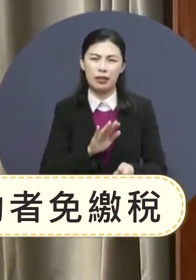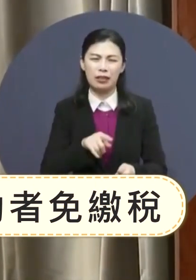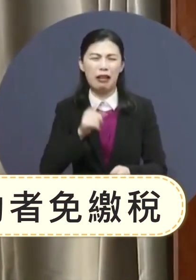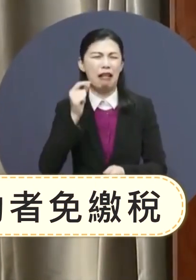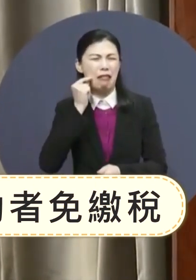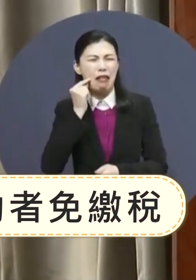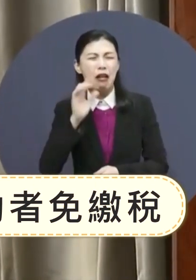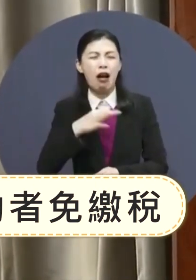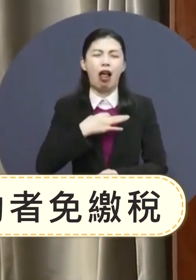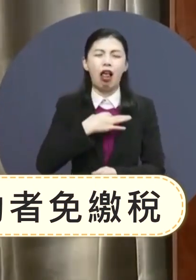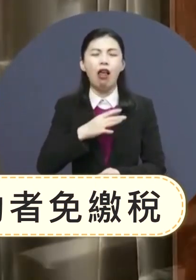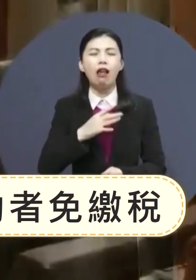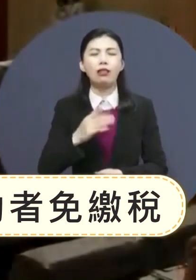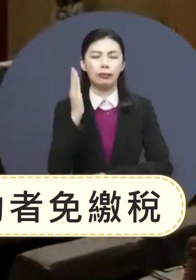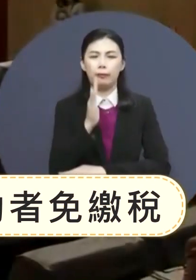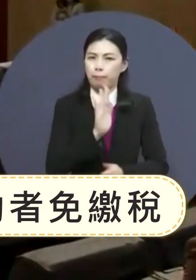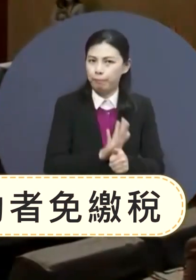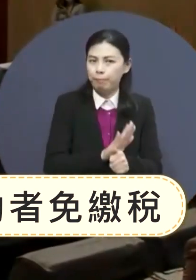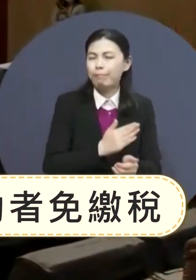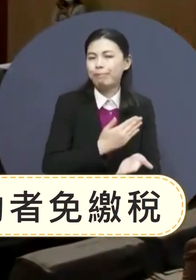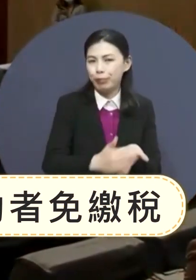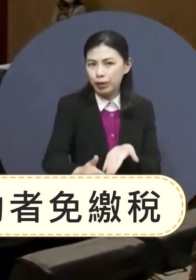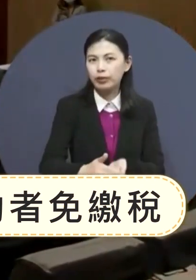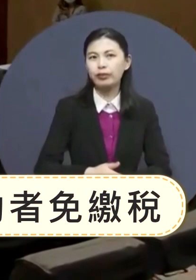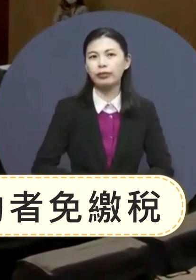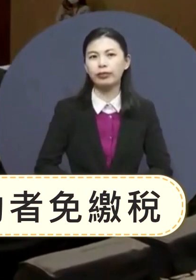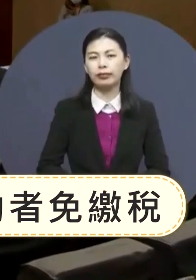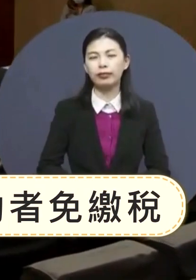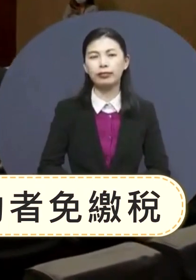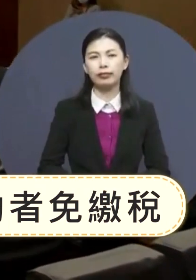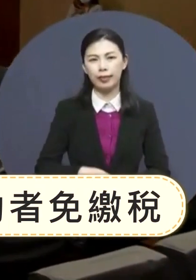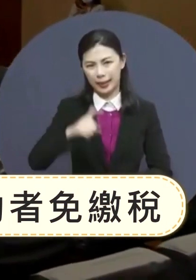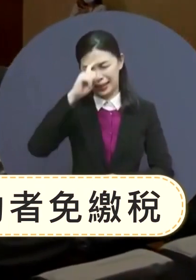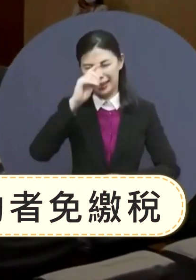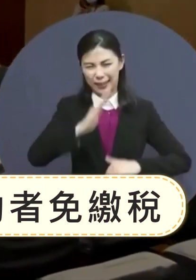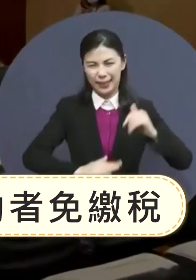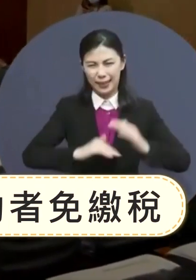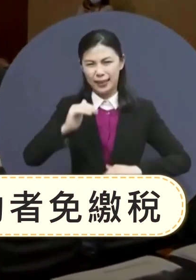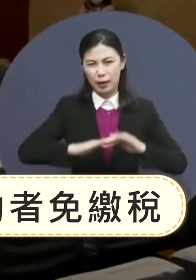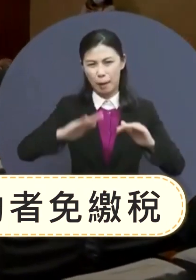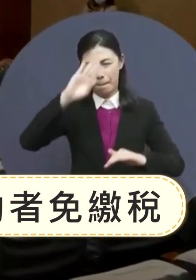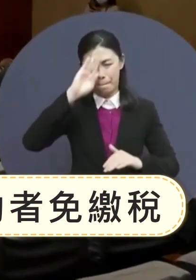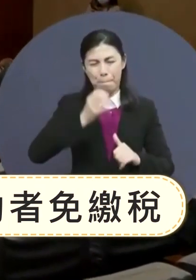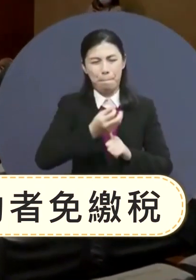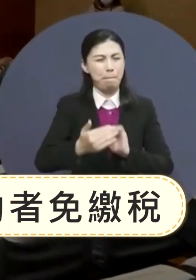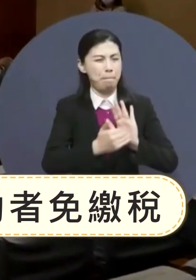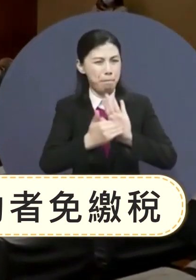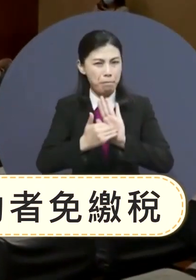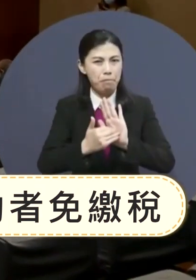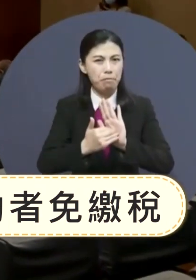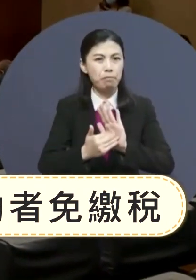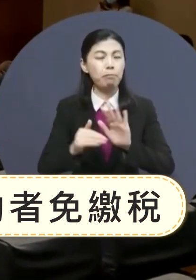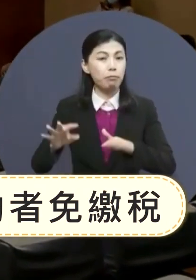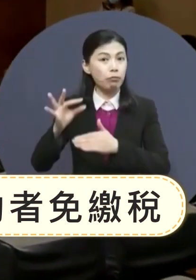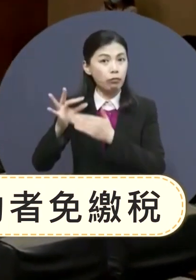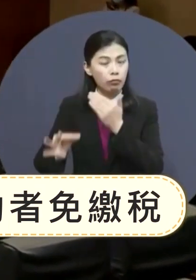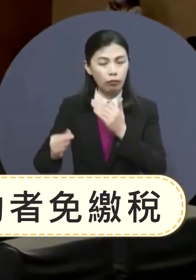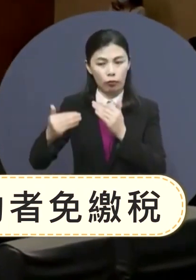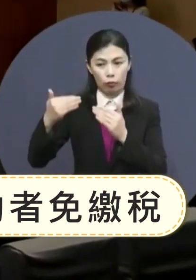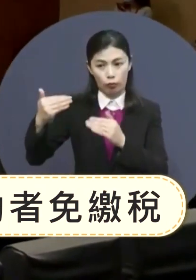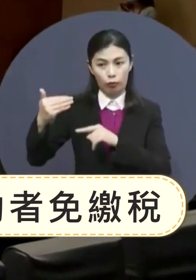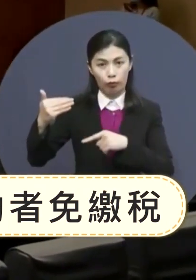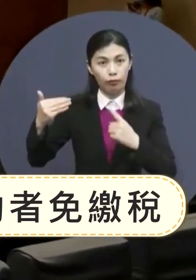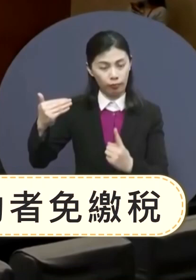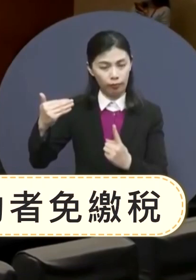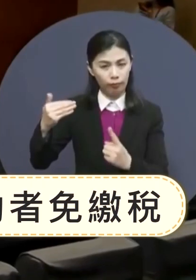难关。所以呢，基于就是希望能够达到防疫的目的，所以我们这次在纾困条例的第九条之一，我们增订了一个条